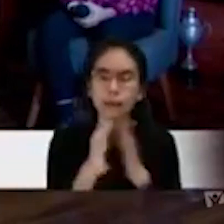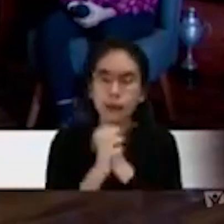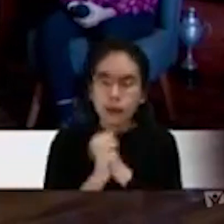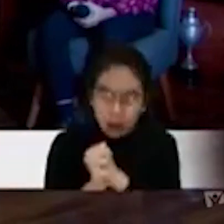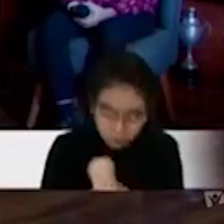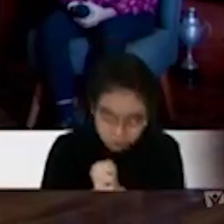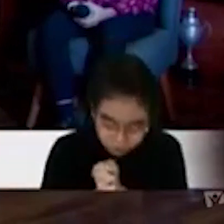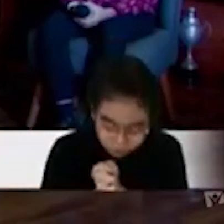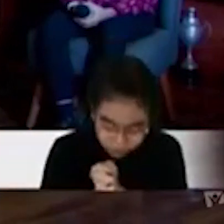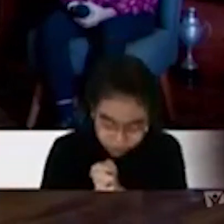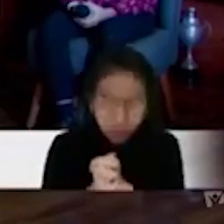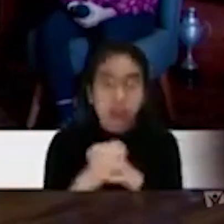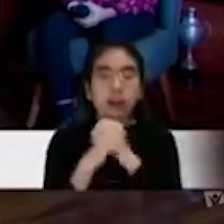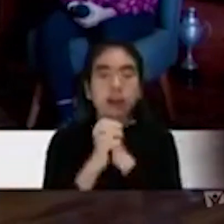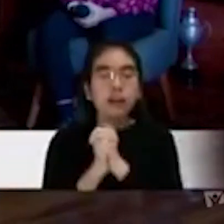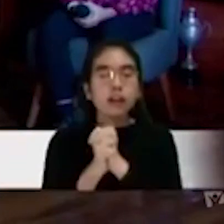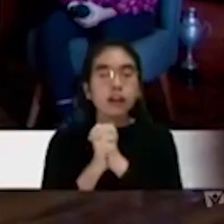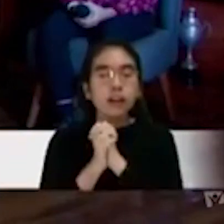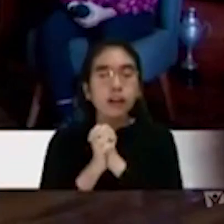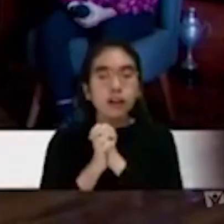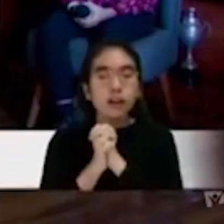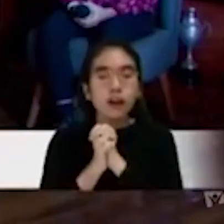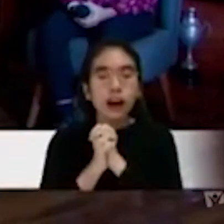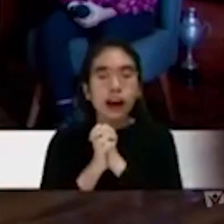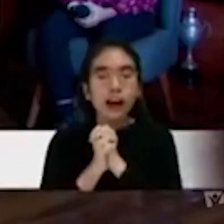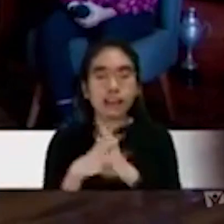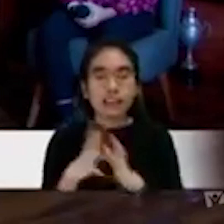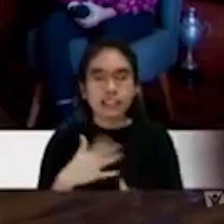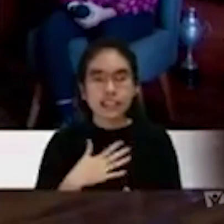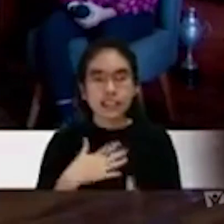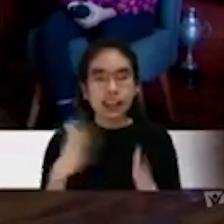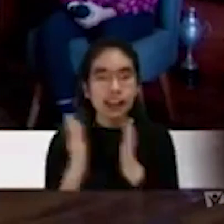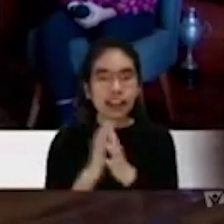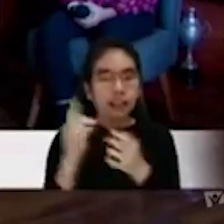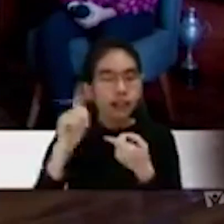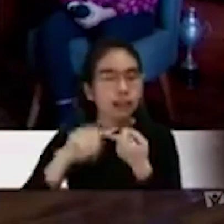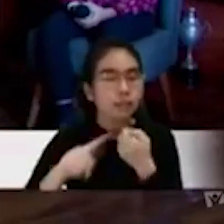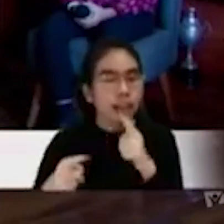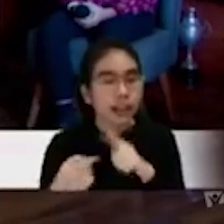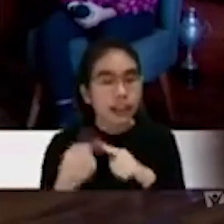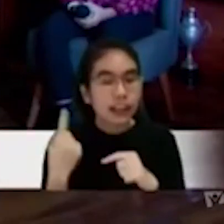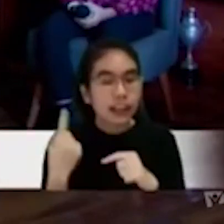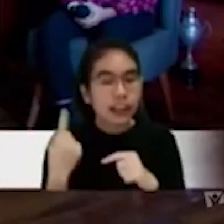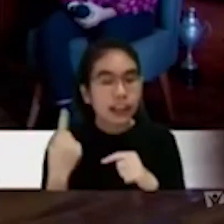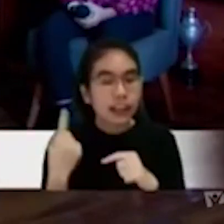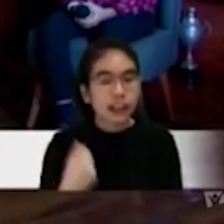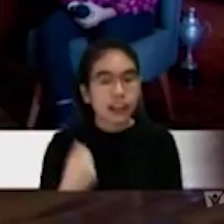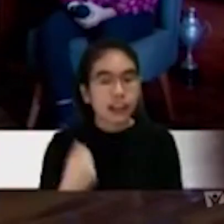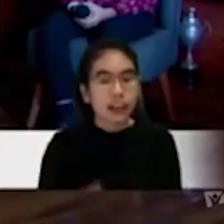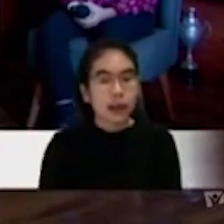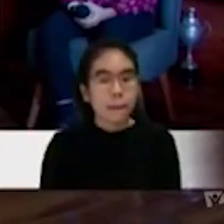kita layangkan, saya bersama teman-teman di sini, didahului oleh lagu yang akan dinyanyikan